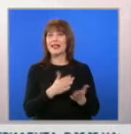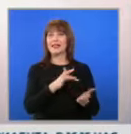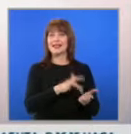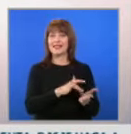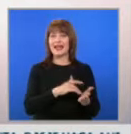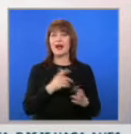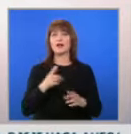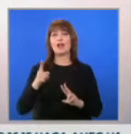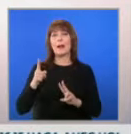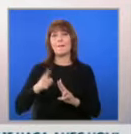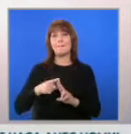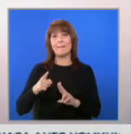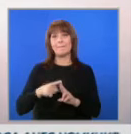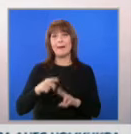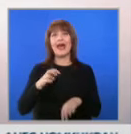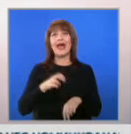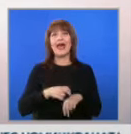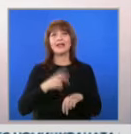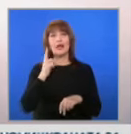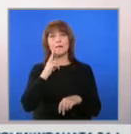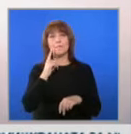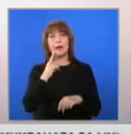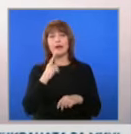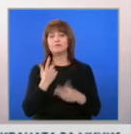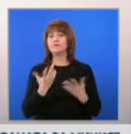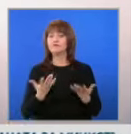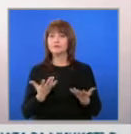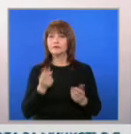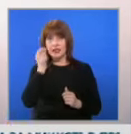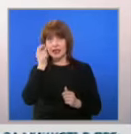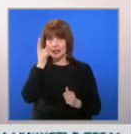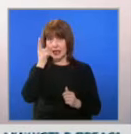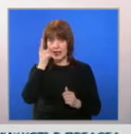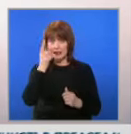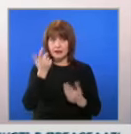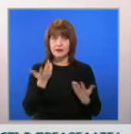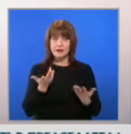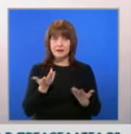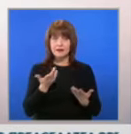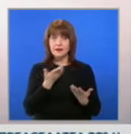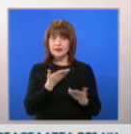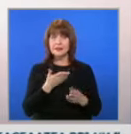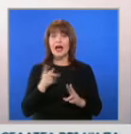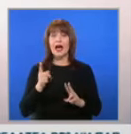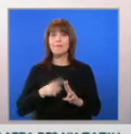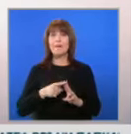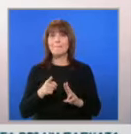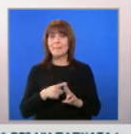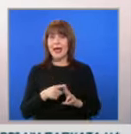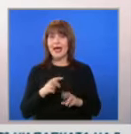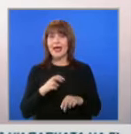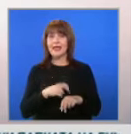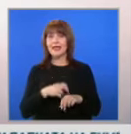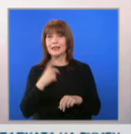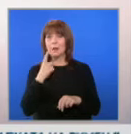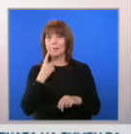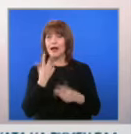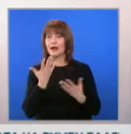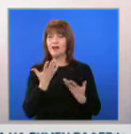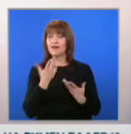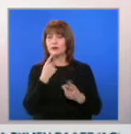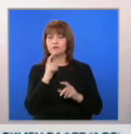централата на ППДБ. Вики, добър вечер. И така, изненадани ли са от ППДБ? Какви